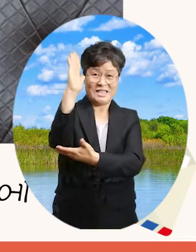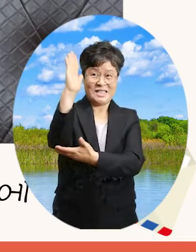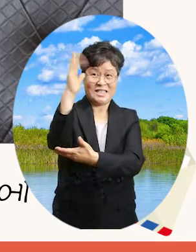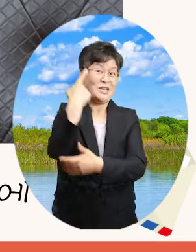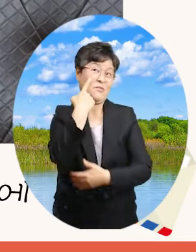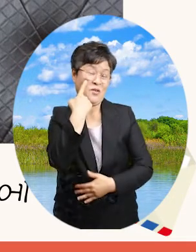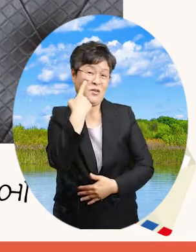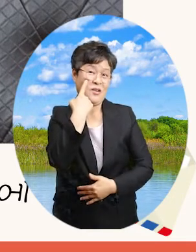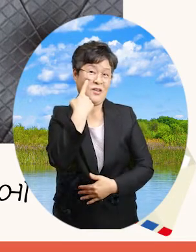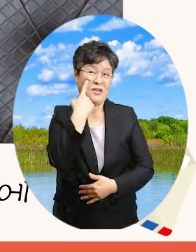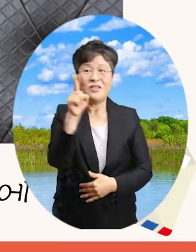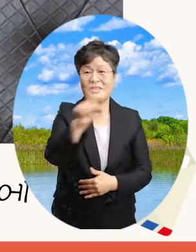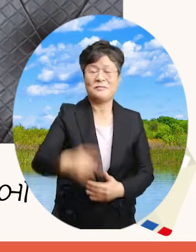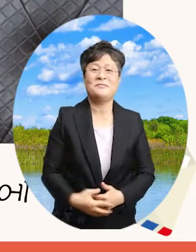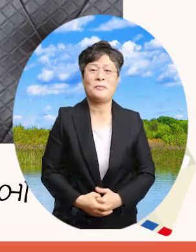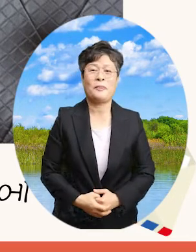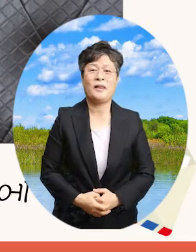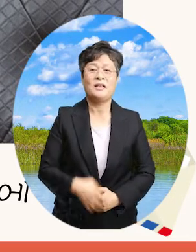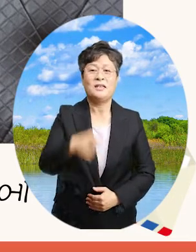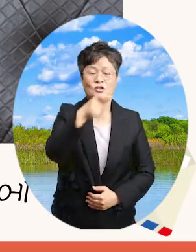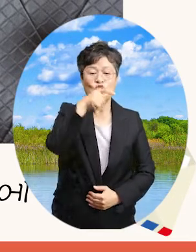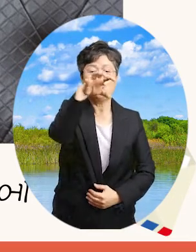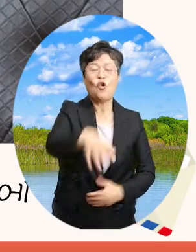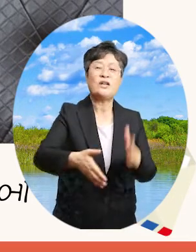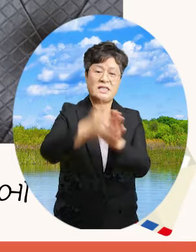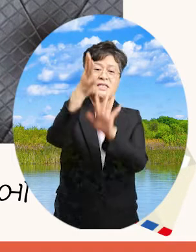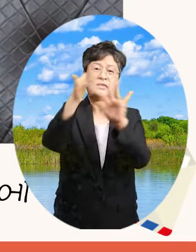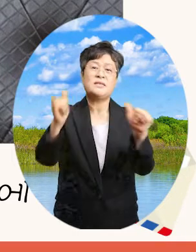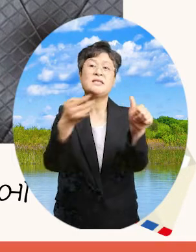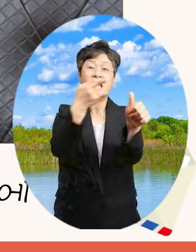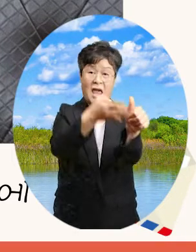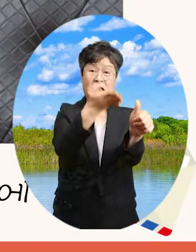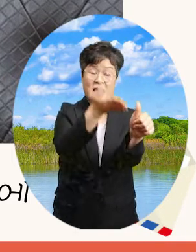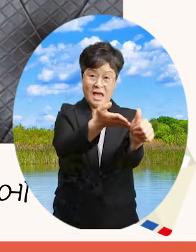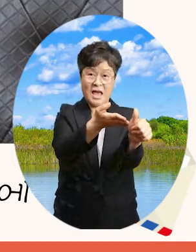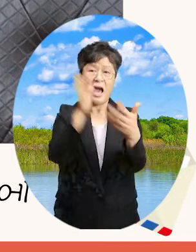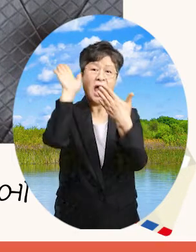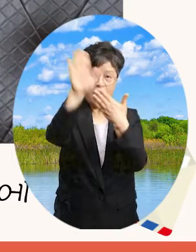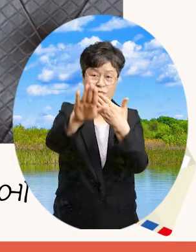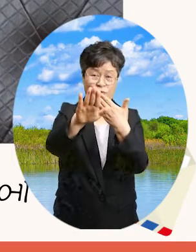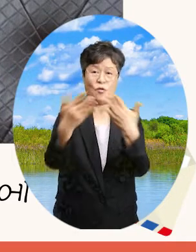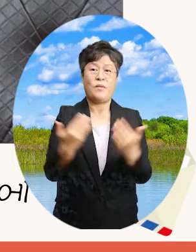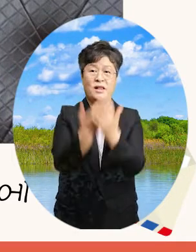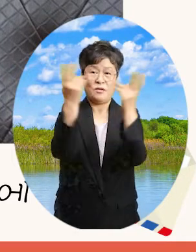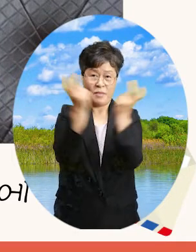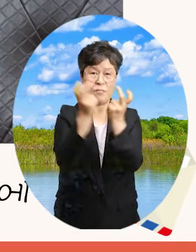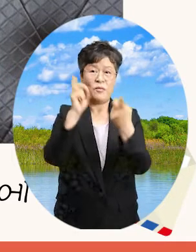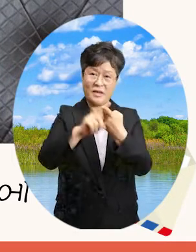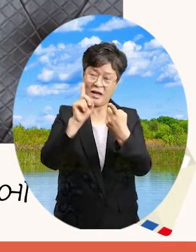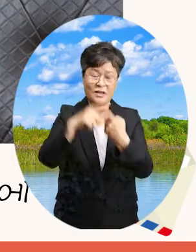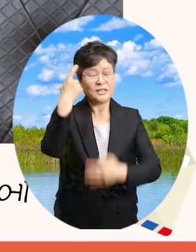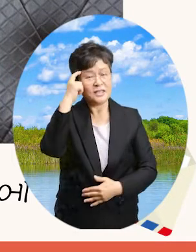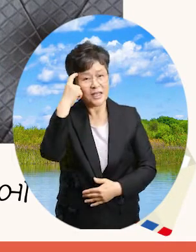하류에 또 권선동까지 해서 지역 주민 여러분 반갑고요. 여러분들의 일상적인 그 어떤 관심과 참여